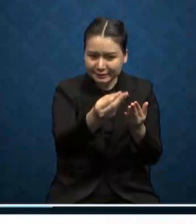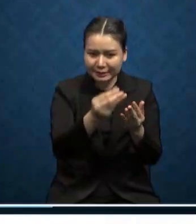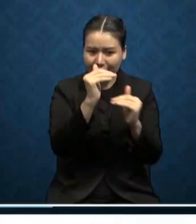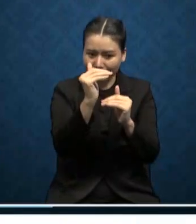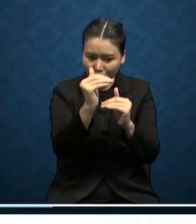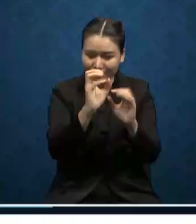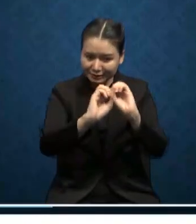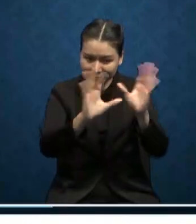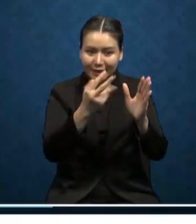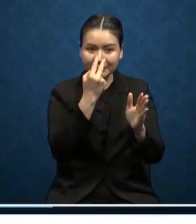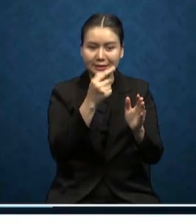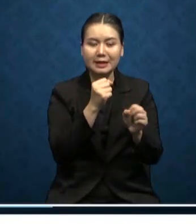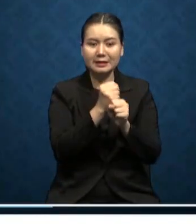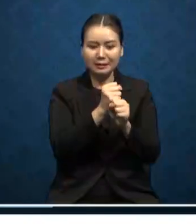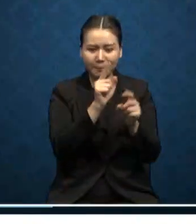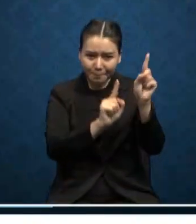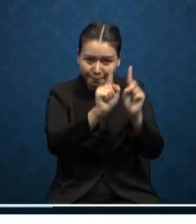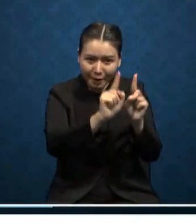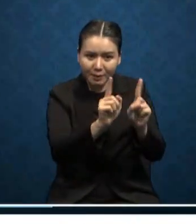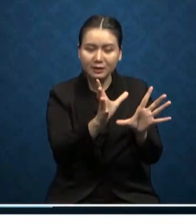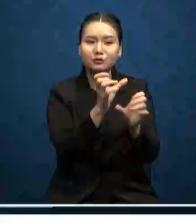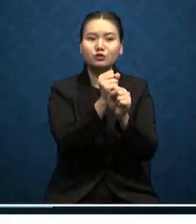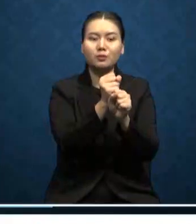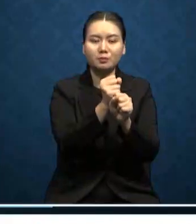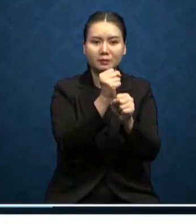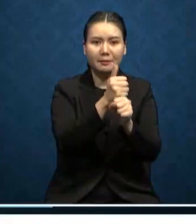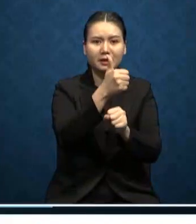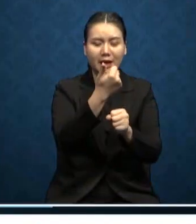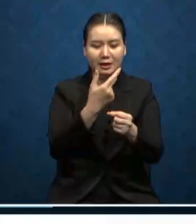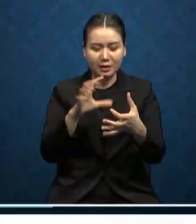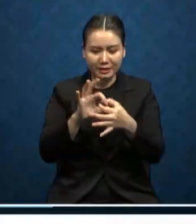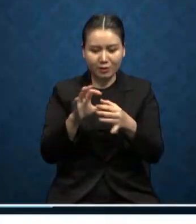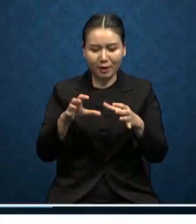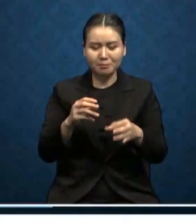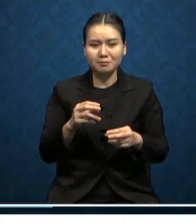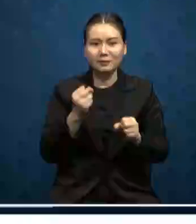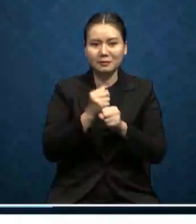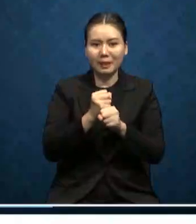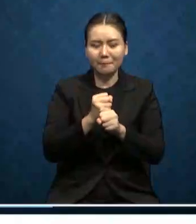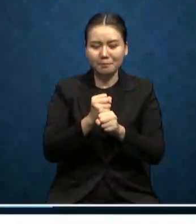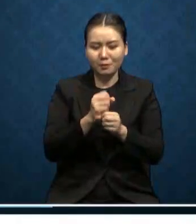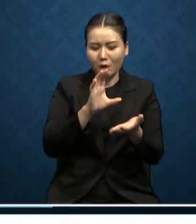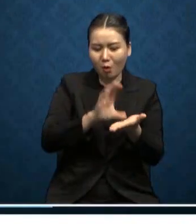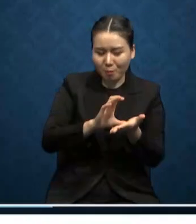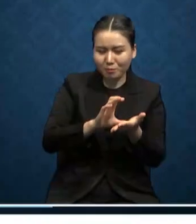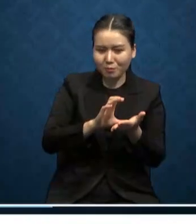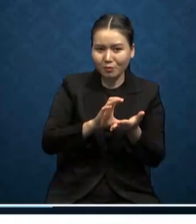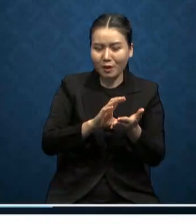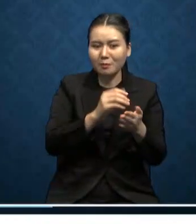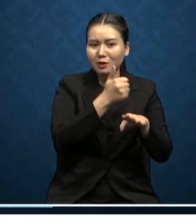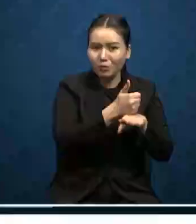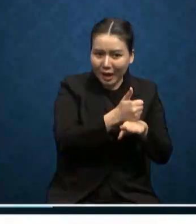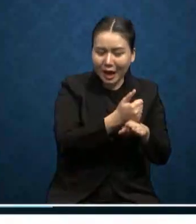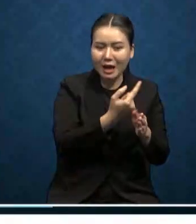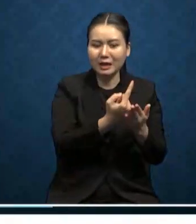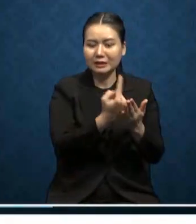วลาที่ชัดเจนสามารถวัดผลสัมฤทธิ์รวมทั้งเป็นภารกิจงบประมาณนะมีการกำหนดเจ้าภาพหลักและหน่ว